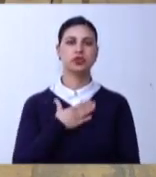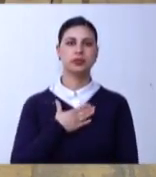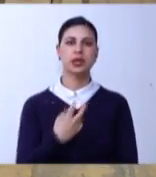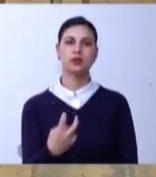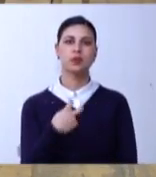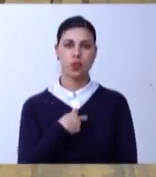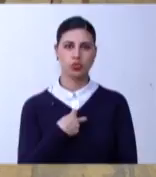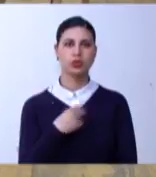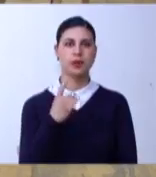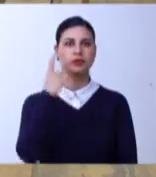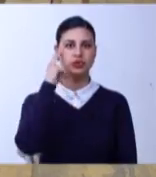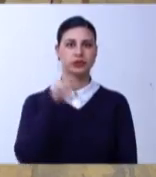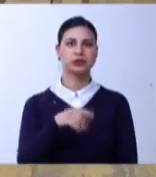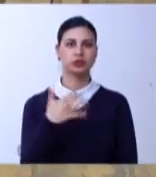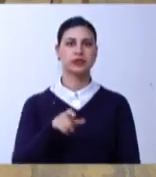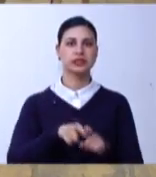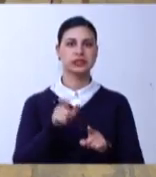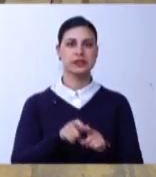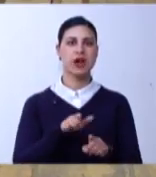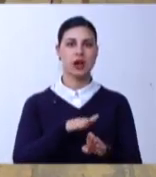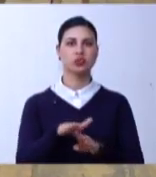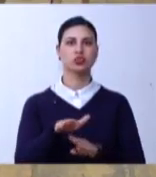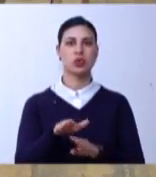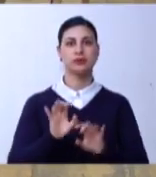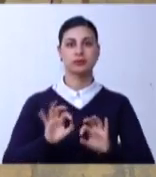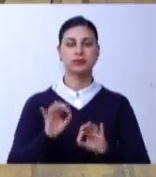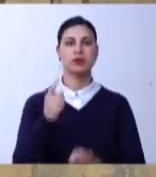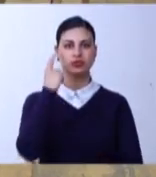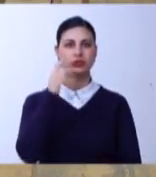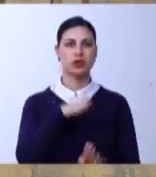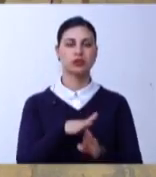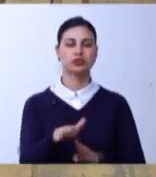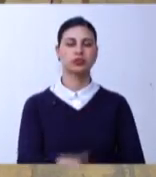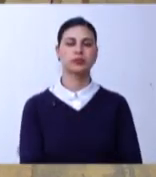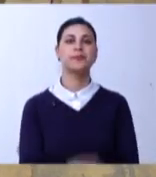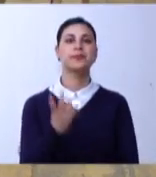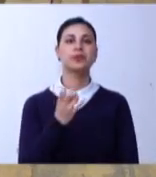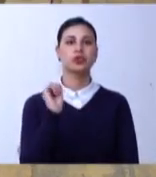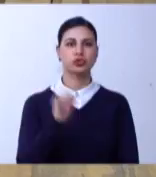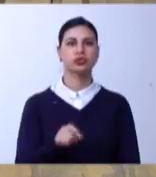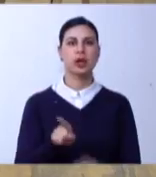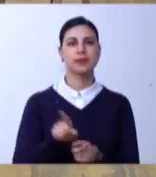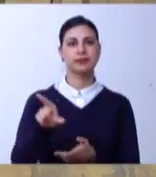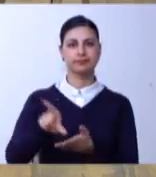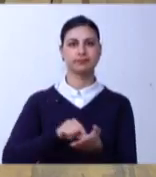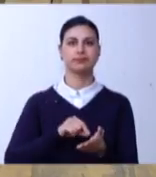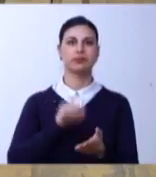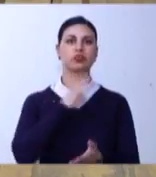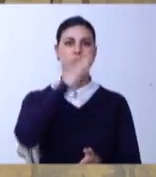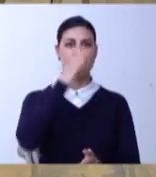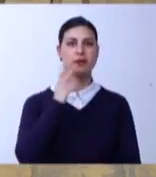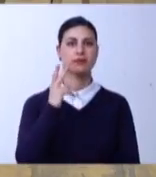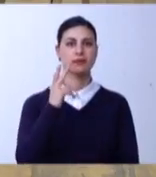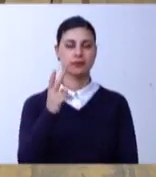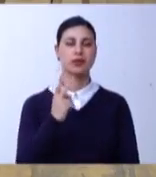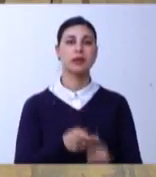კარი გა. უნდა რეაგირებდეს. უნდა რეაგირებდეს, უნდა ასრულებდეს ასეთ ინსტრუქციებს. უნდა შეძლოს მიბაცვა. რადგანაც